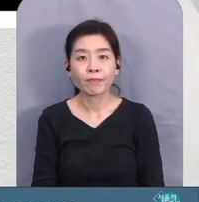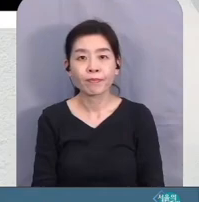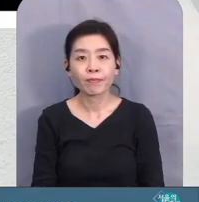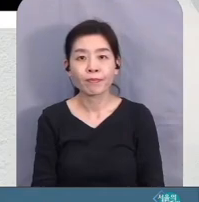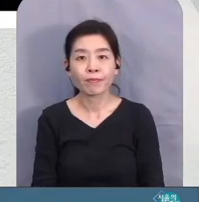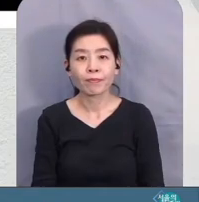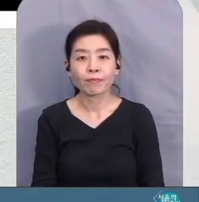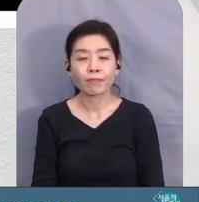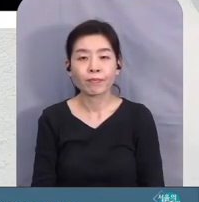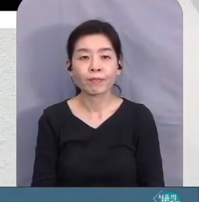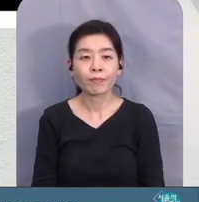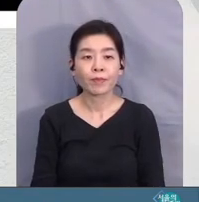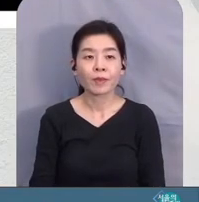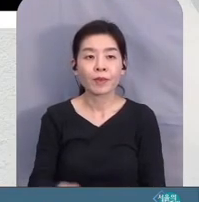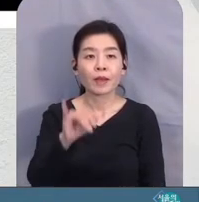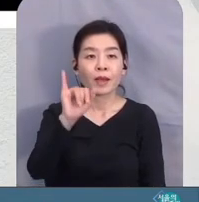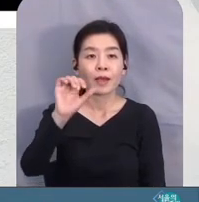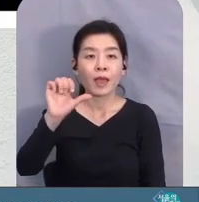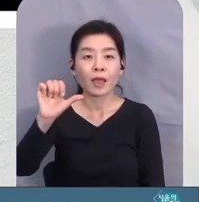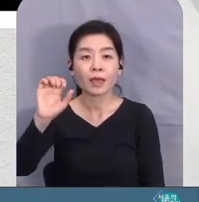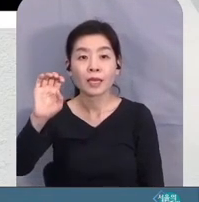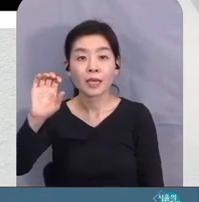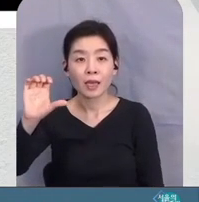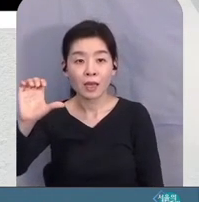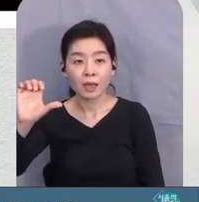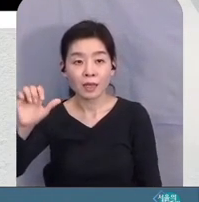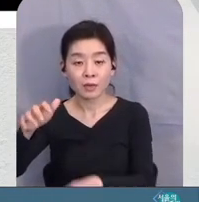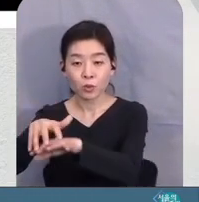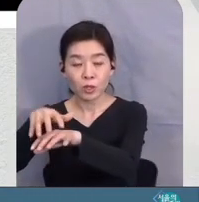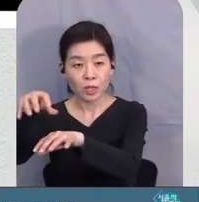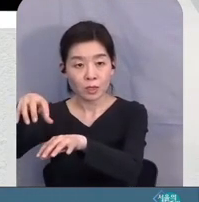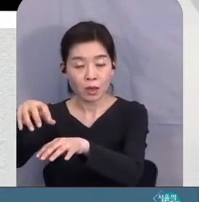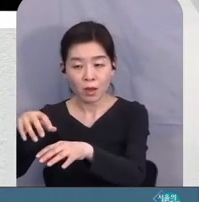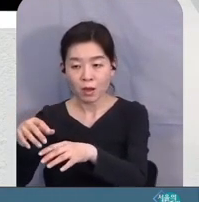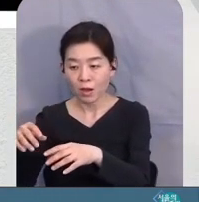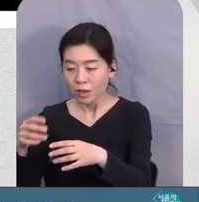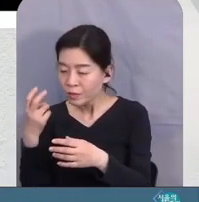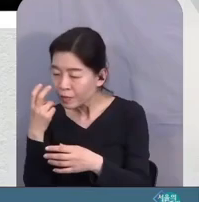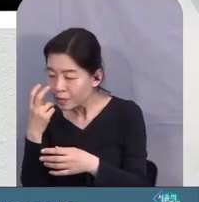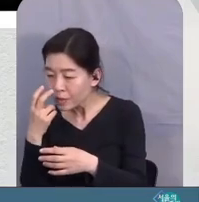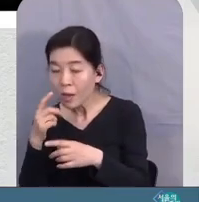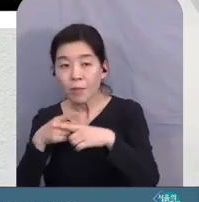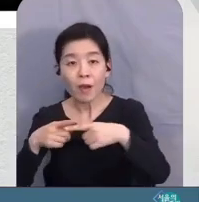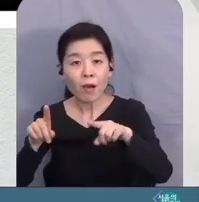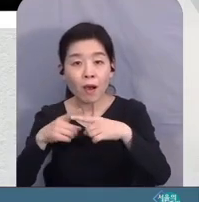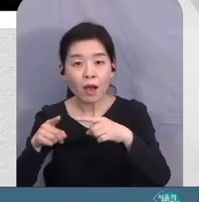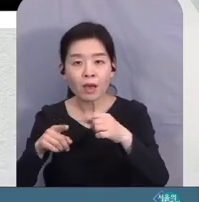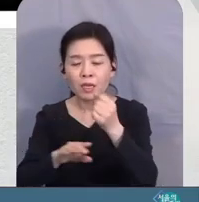지금 IAEA가 평가를 하는데 평가 기준이 없는 거예요. 무슨 말씀이냐면